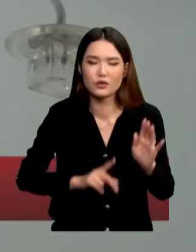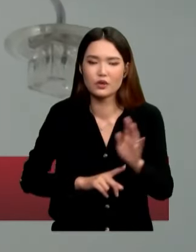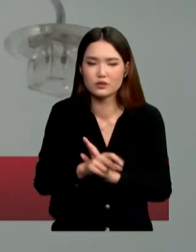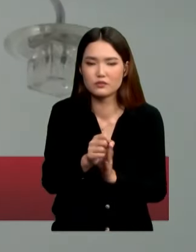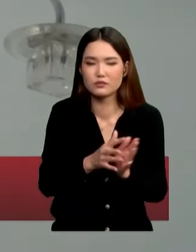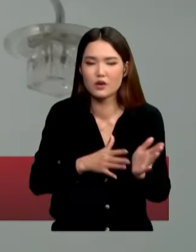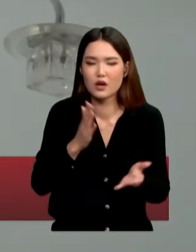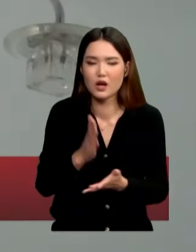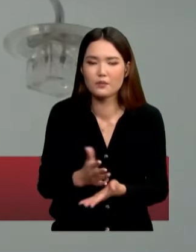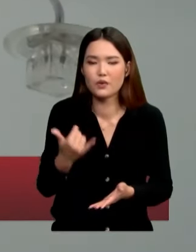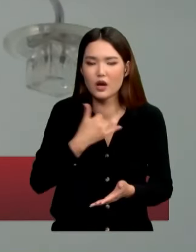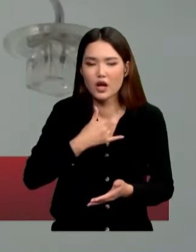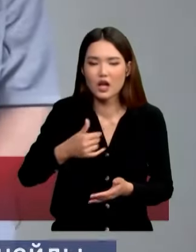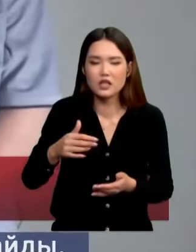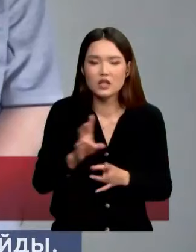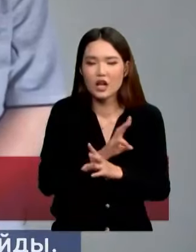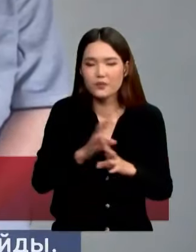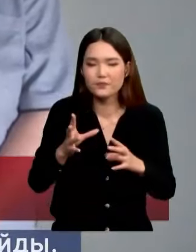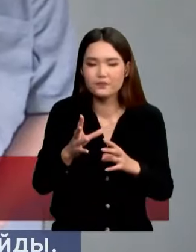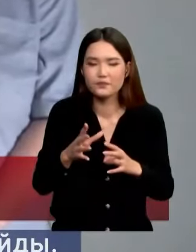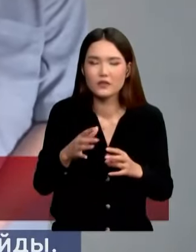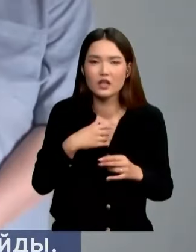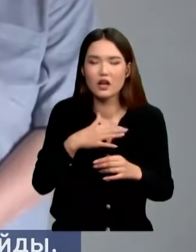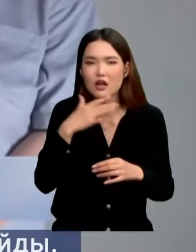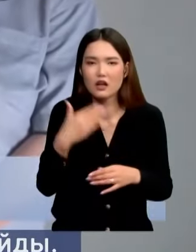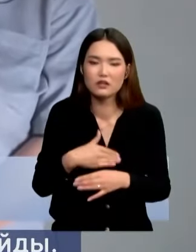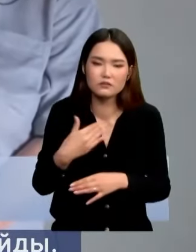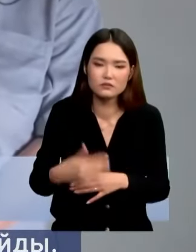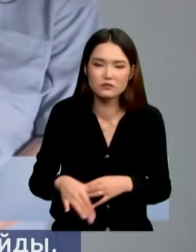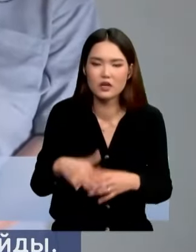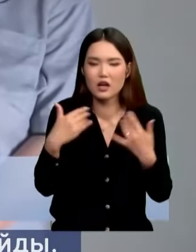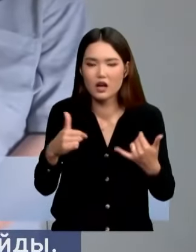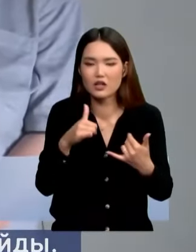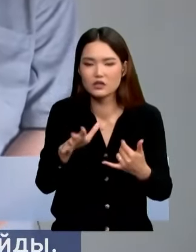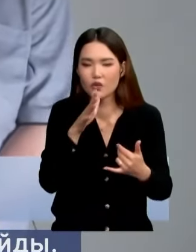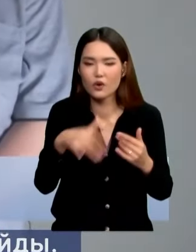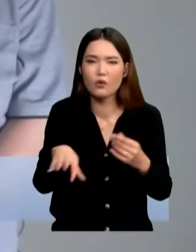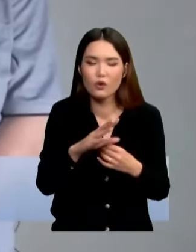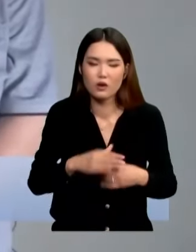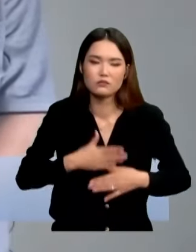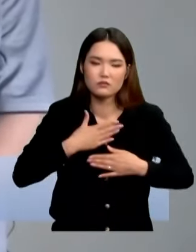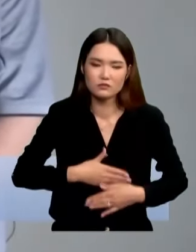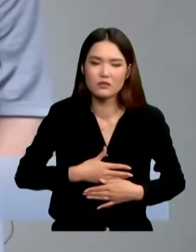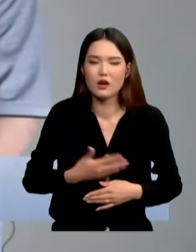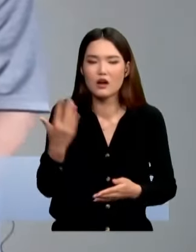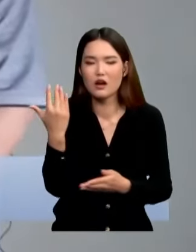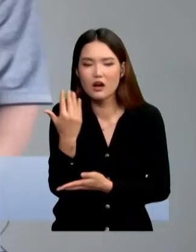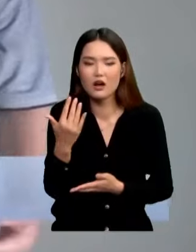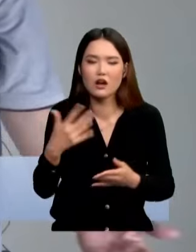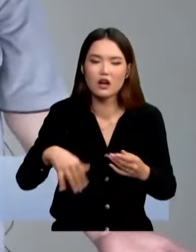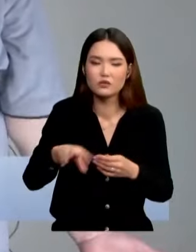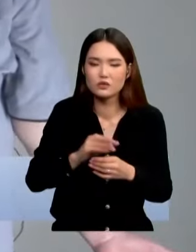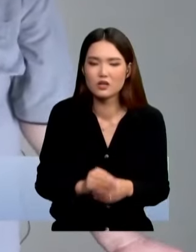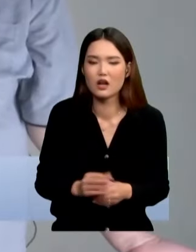пережать не хотели на устраивало на данный момент ремонт идт своим чередом всё делается постепенно нас всё устраивает